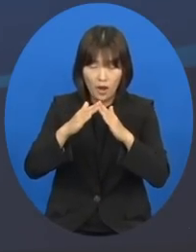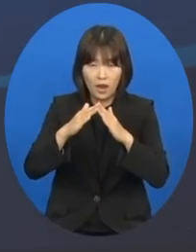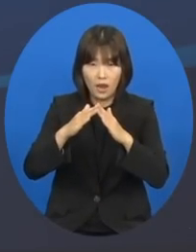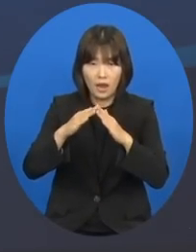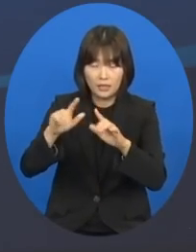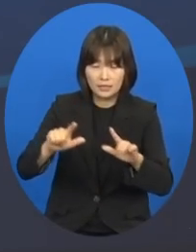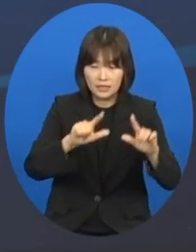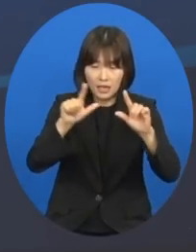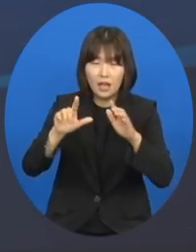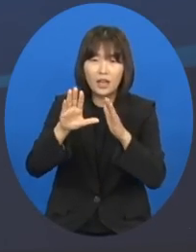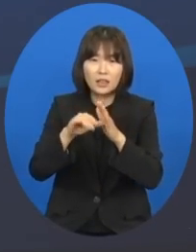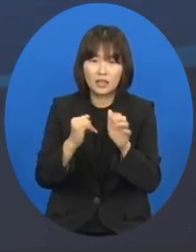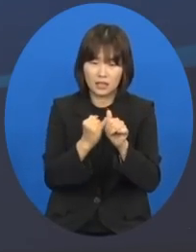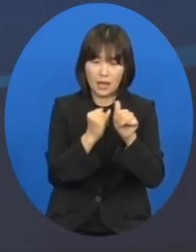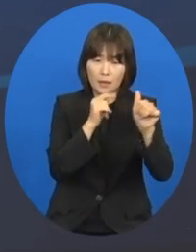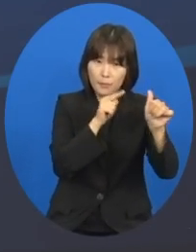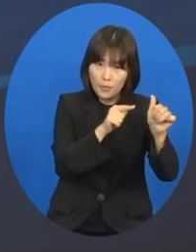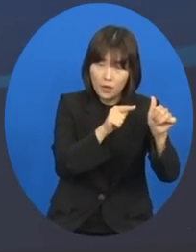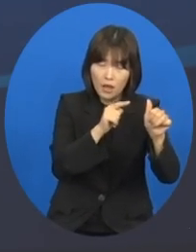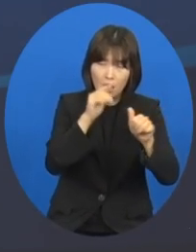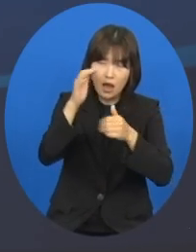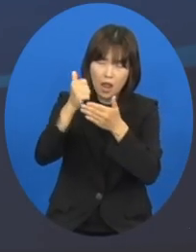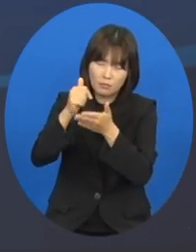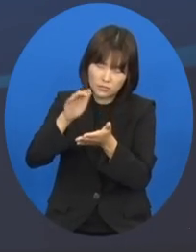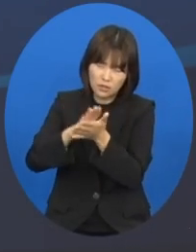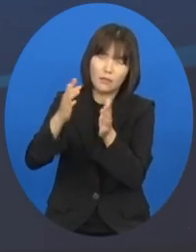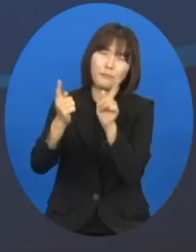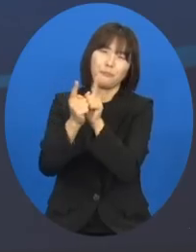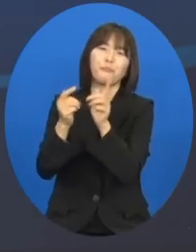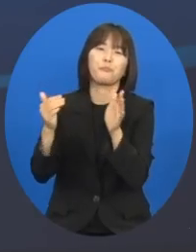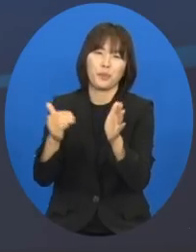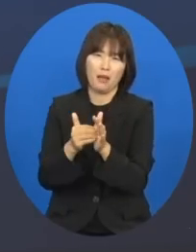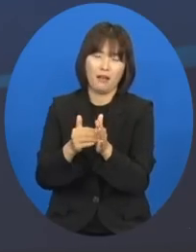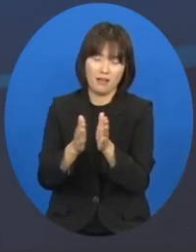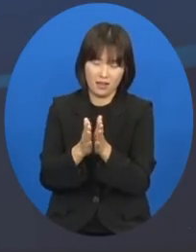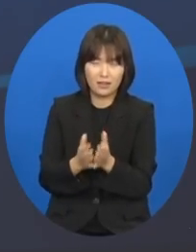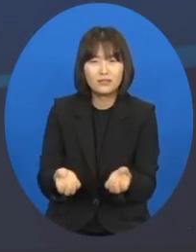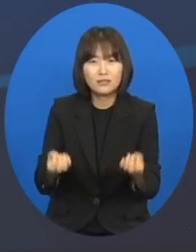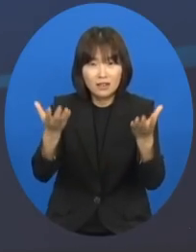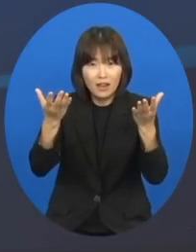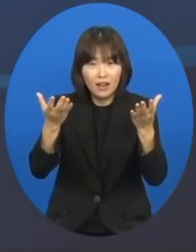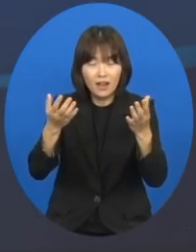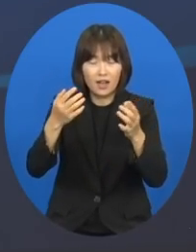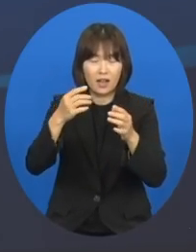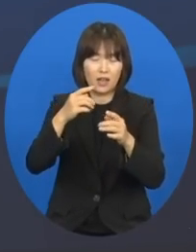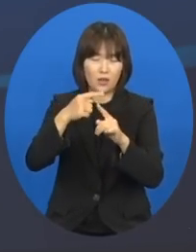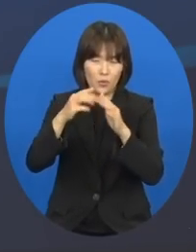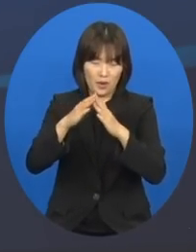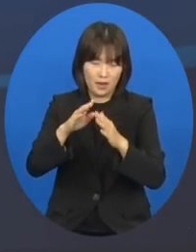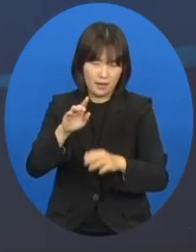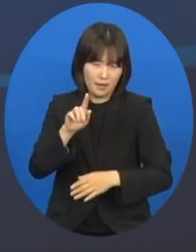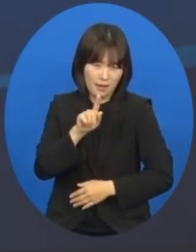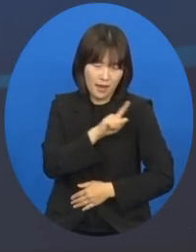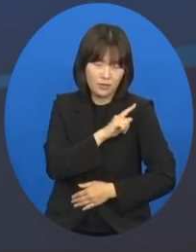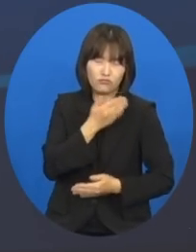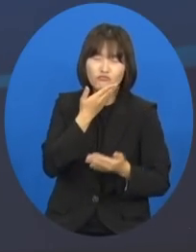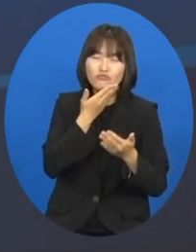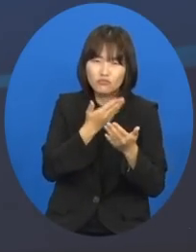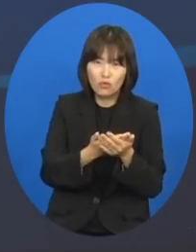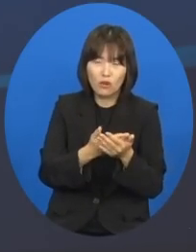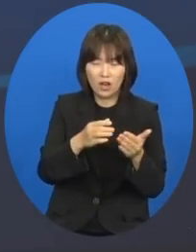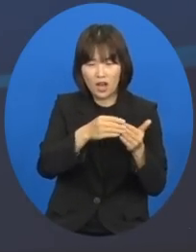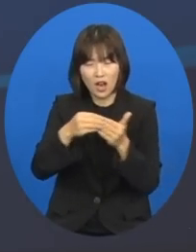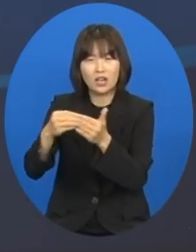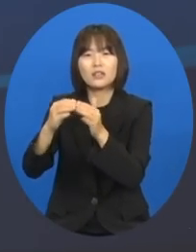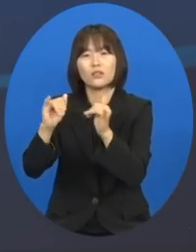남편이 하나님을 뜨겁게 만나게 됐어요 할렐루야 교회 가자 핵심적인 리더가